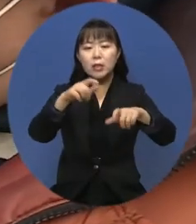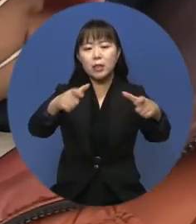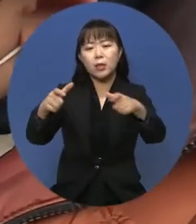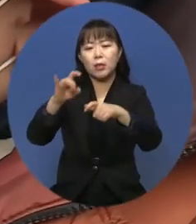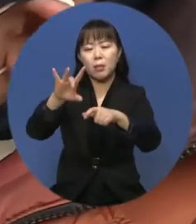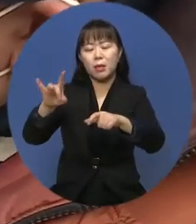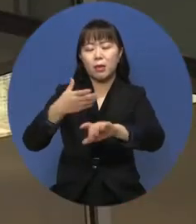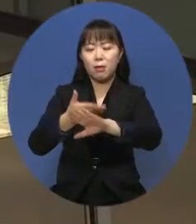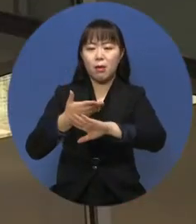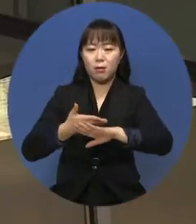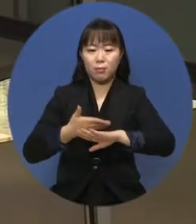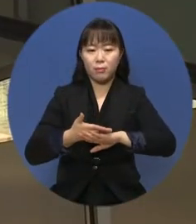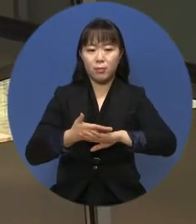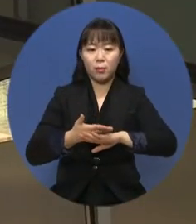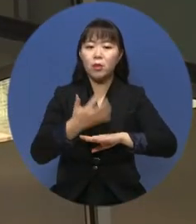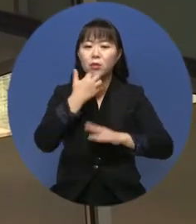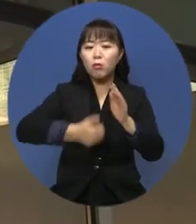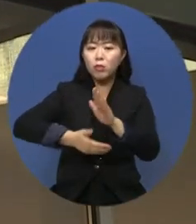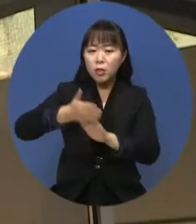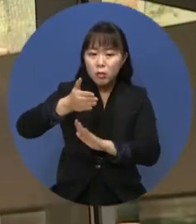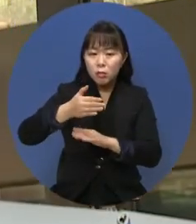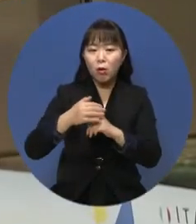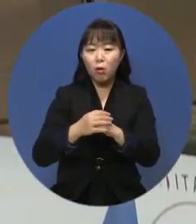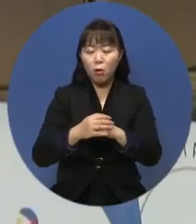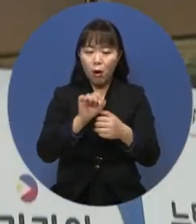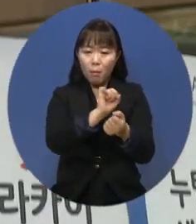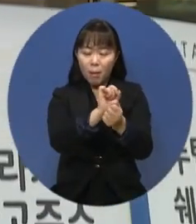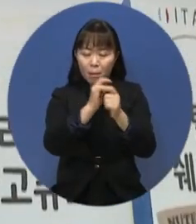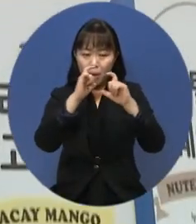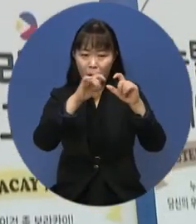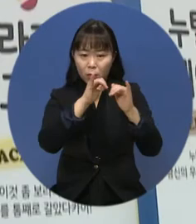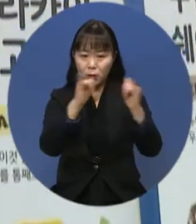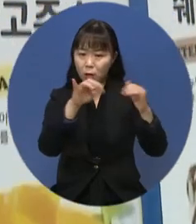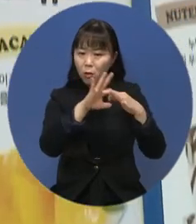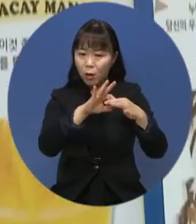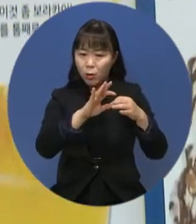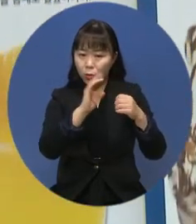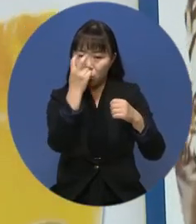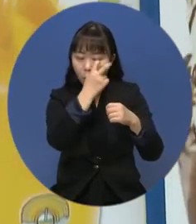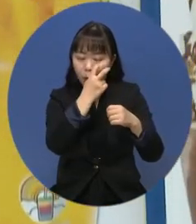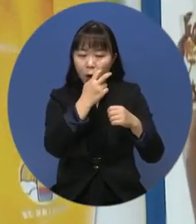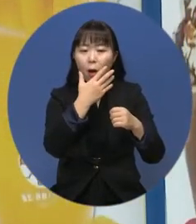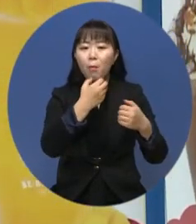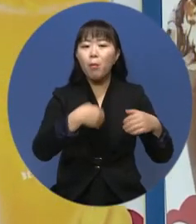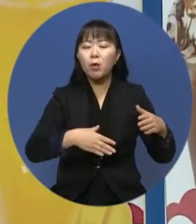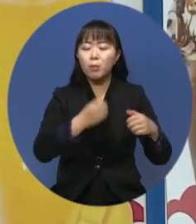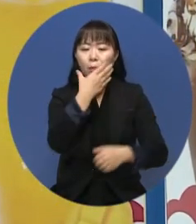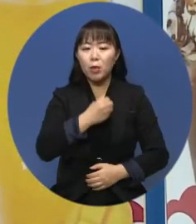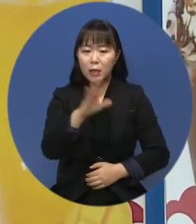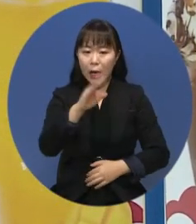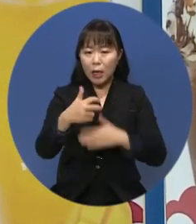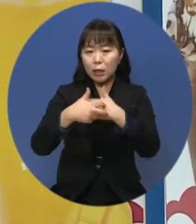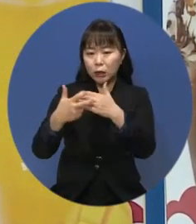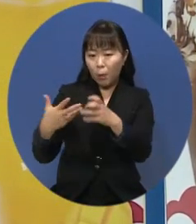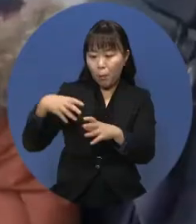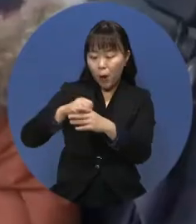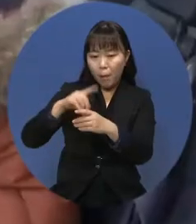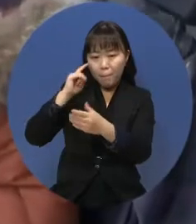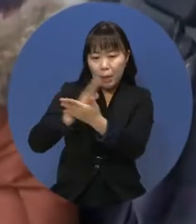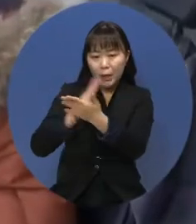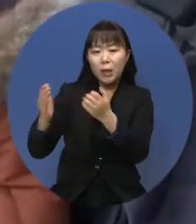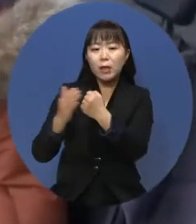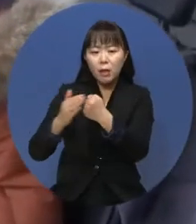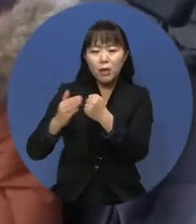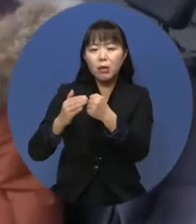설명했습니다 서울 세계 고 확진 자 돌 법을 복지관은 우유에 속한다 고 판단해 시행하지